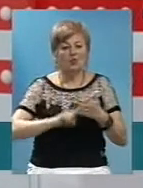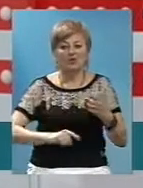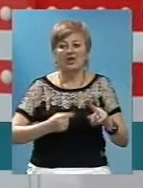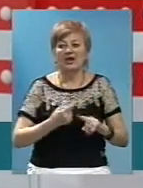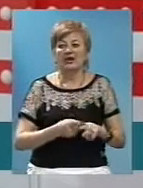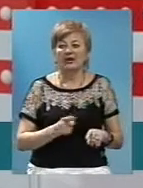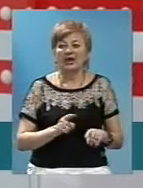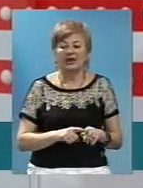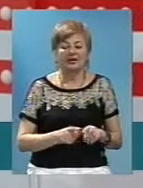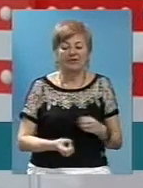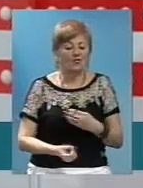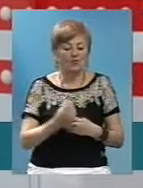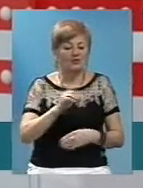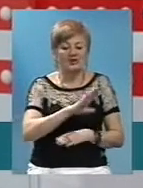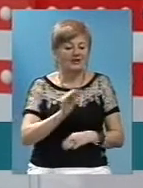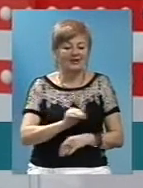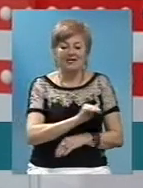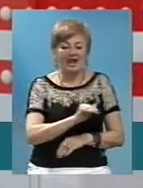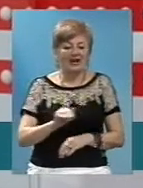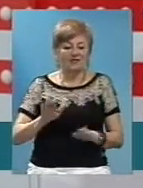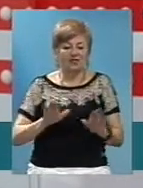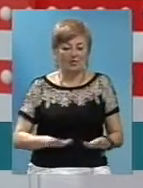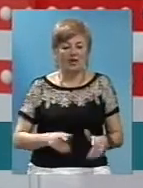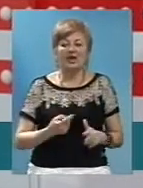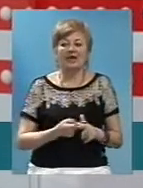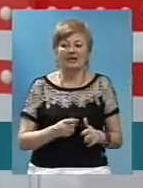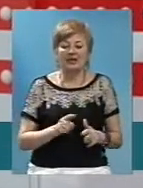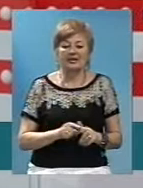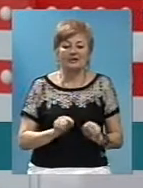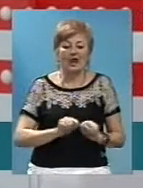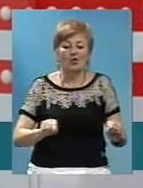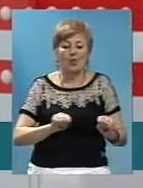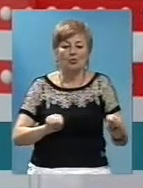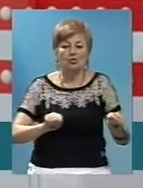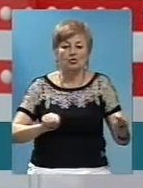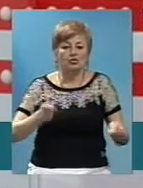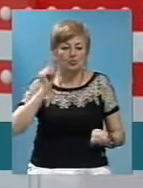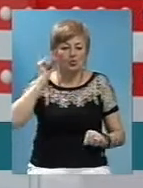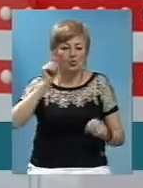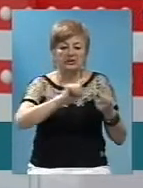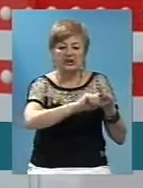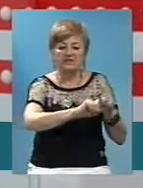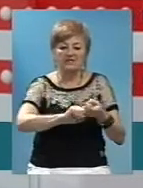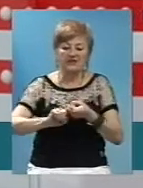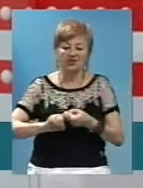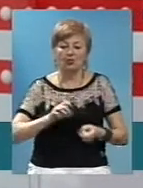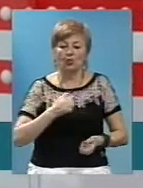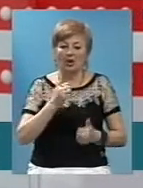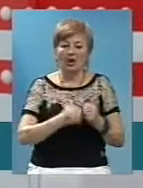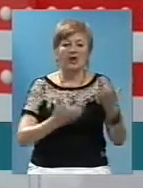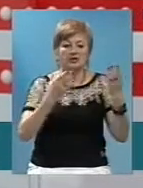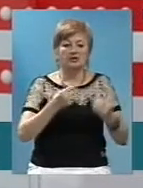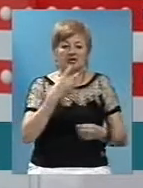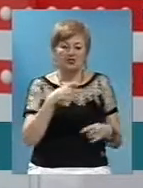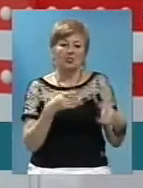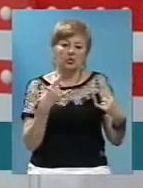на рівному місці, що це дія чи розповсюдження ось того вірусу, коли щодня ми бачимо в